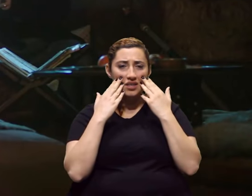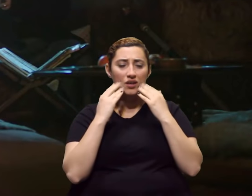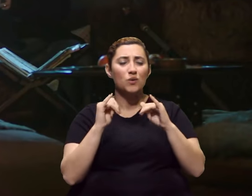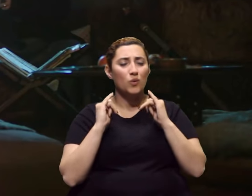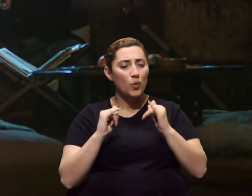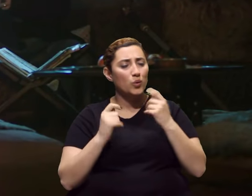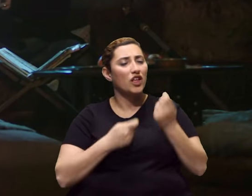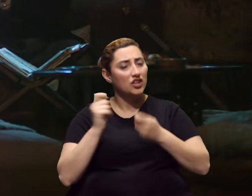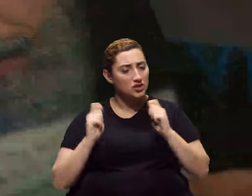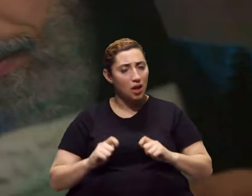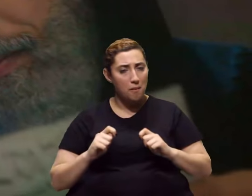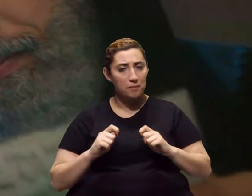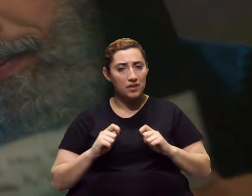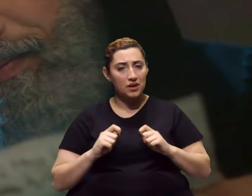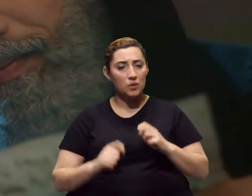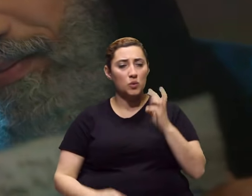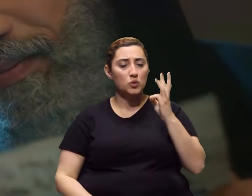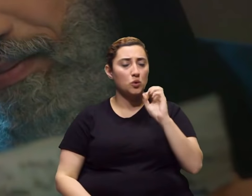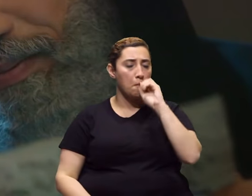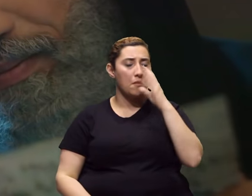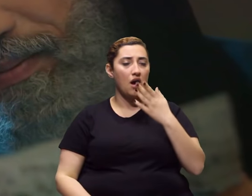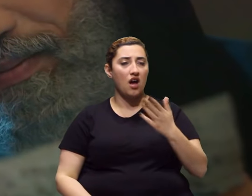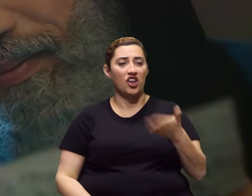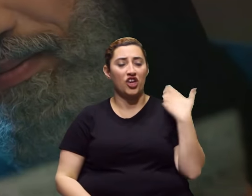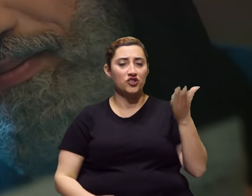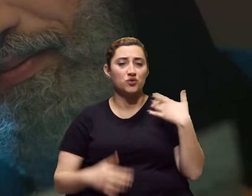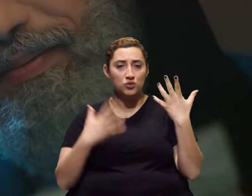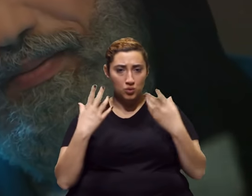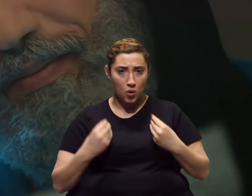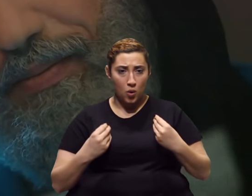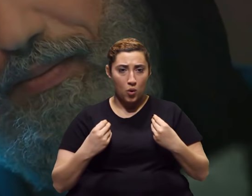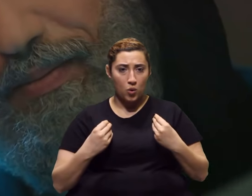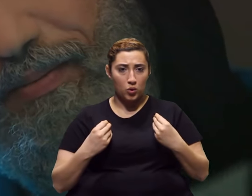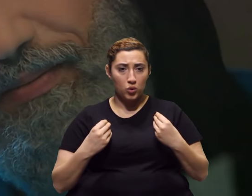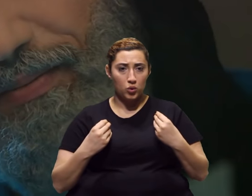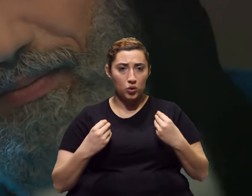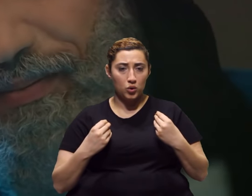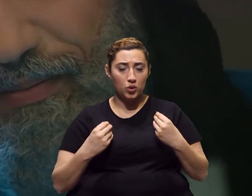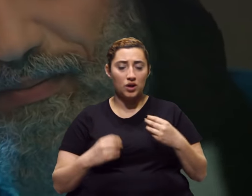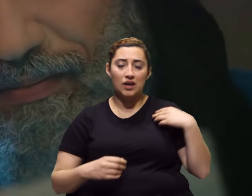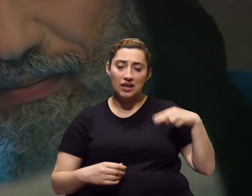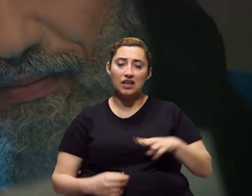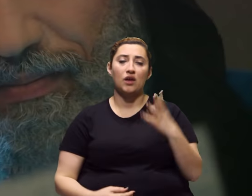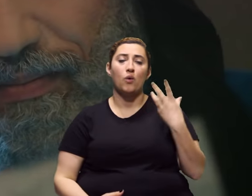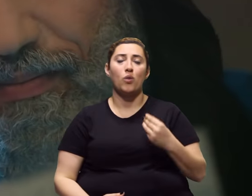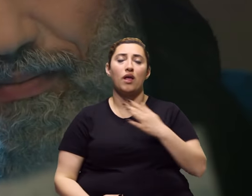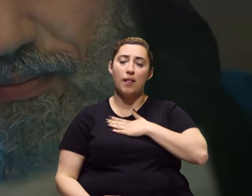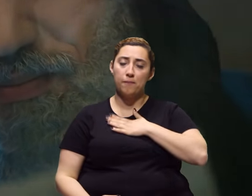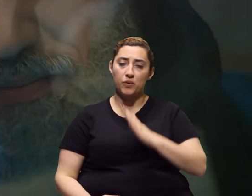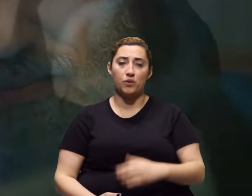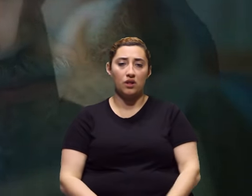şer işledik. Üç bahar geldi geri, göçtük elhamdülillah.